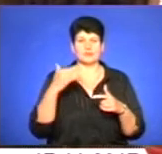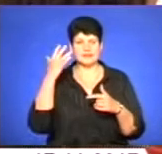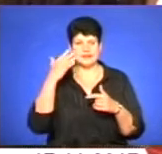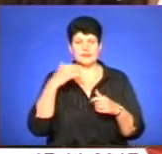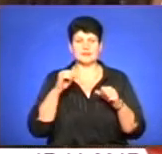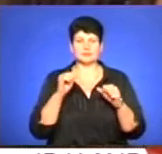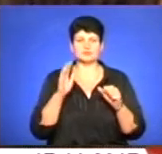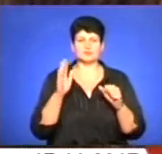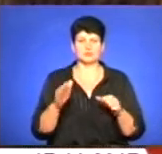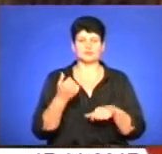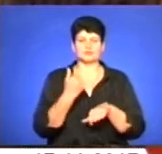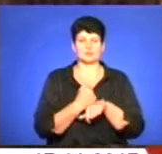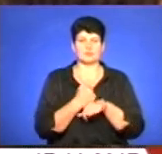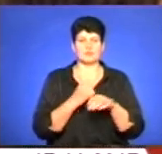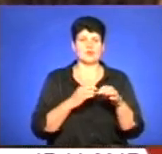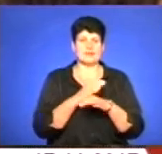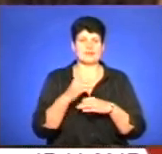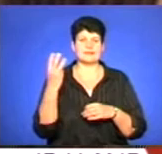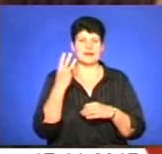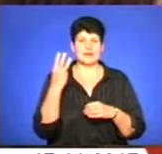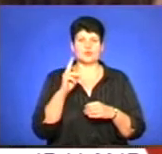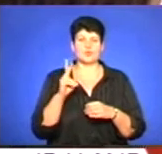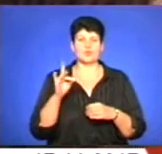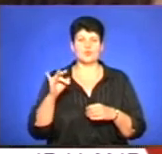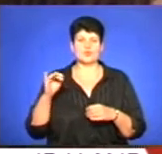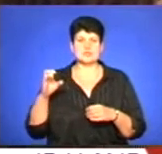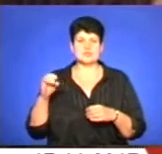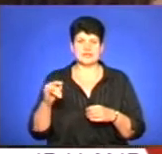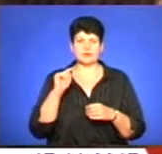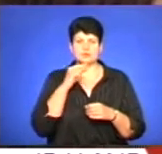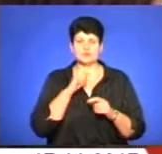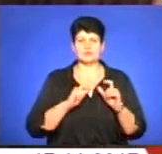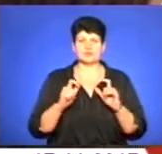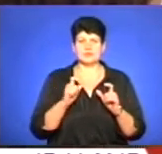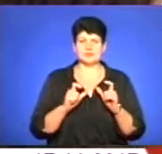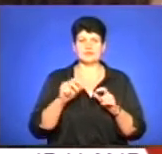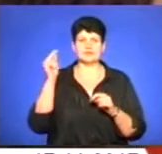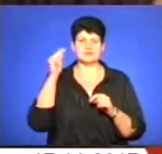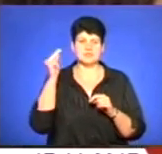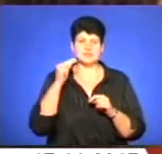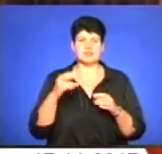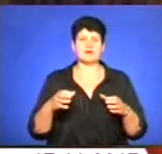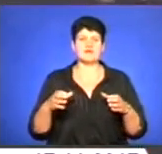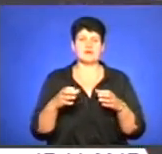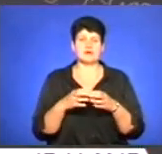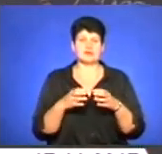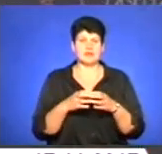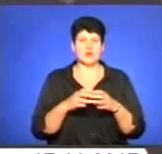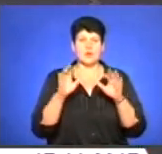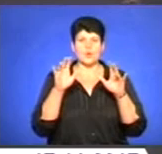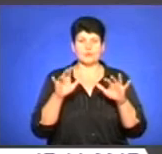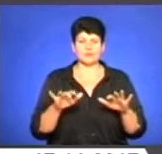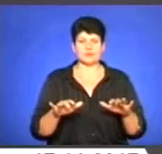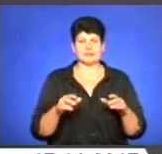можуть стати основою проєкту. Третьокурсник економічного університету Михайло Сулятицький навчається на факультеті комп'ютерних